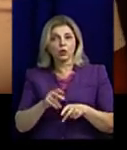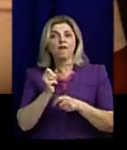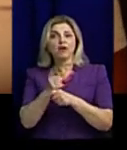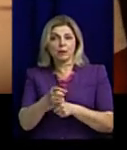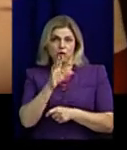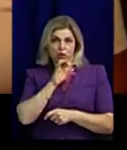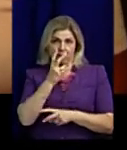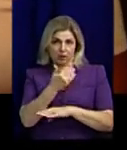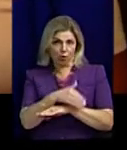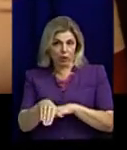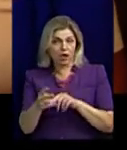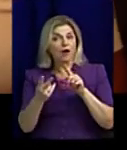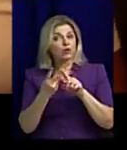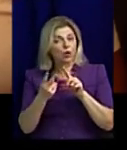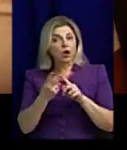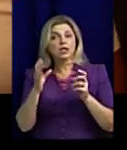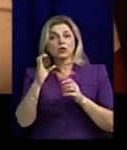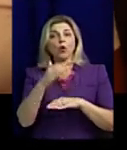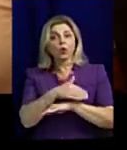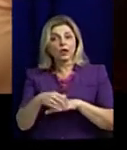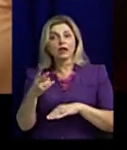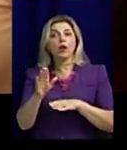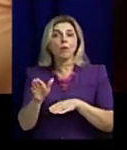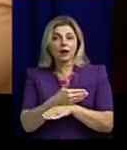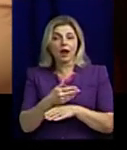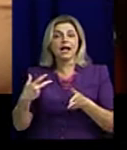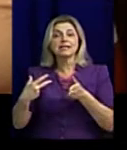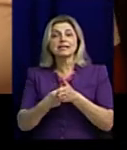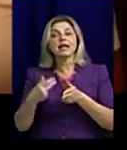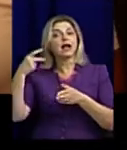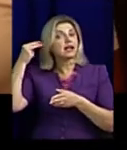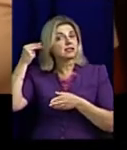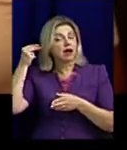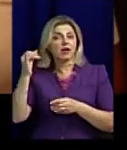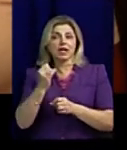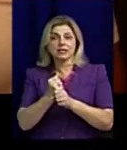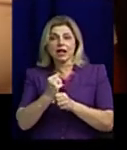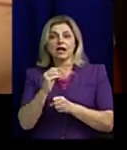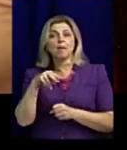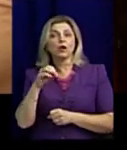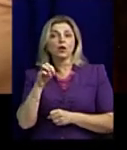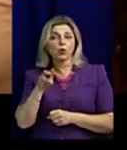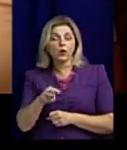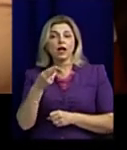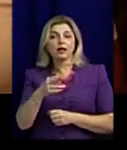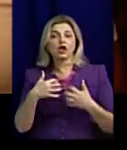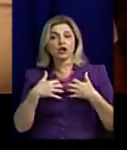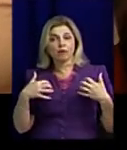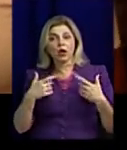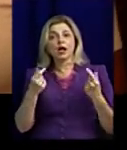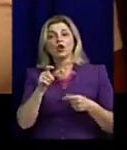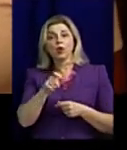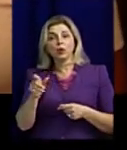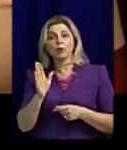перше. Друге, цих тварин потрібно з вулиці прибрати, стерилізувати, організувати якісь притулки для цих тварин, де люди будуть приходити і забирати